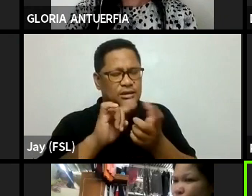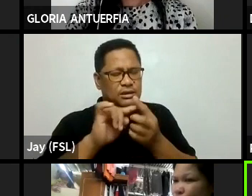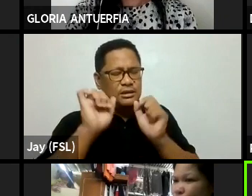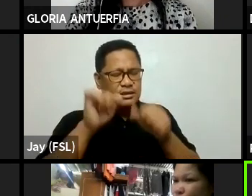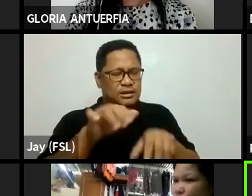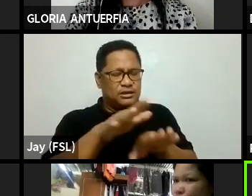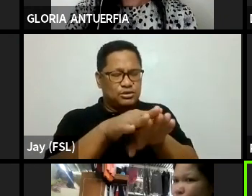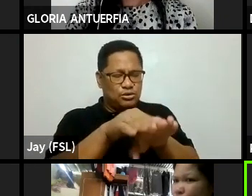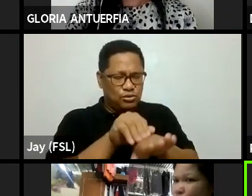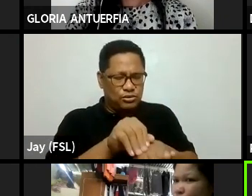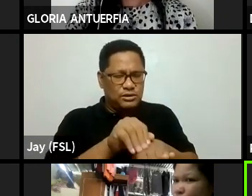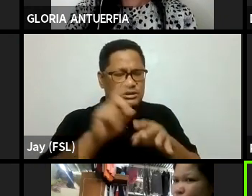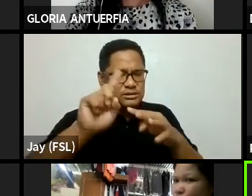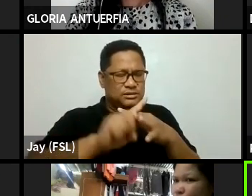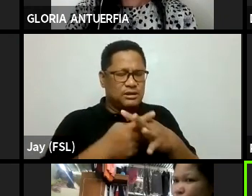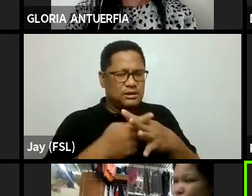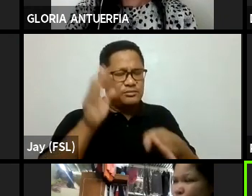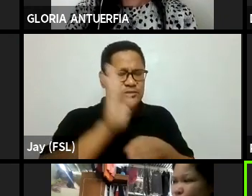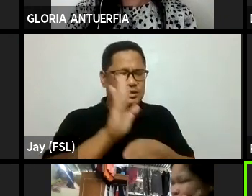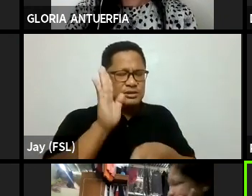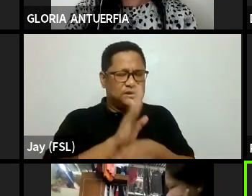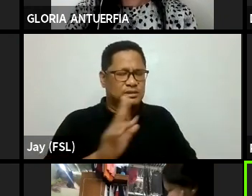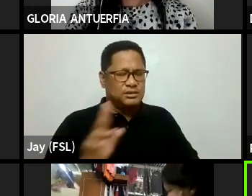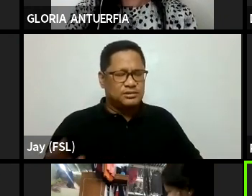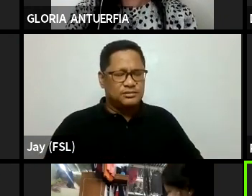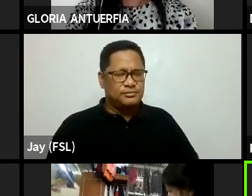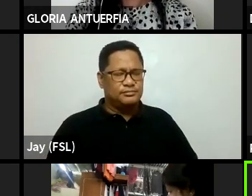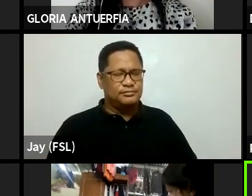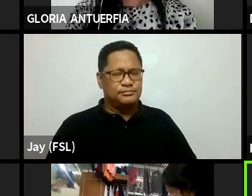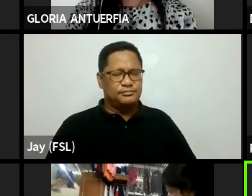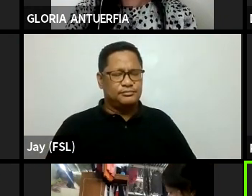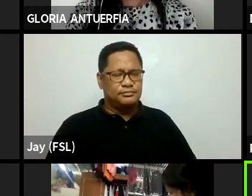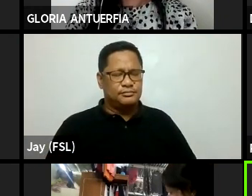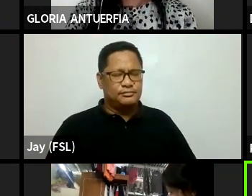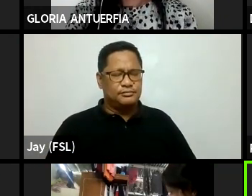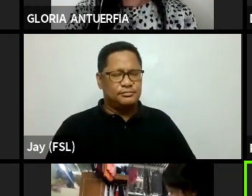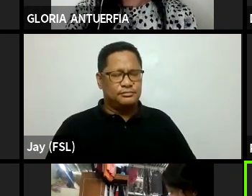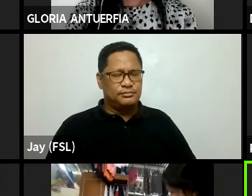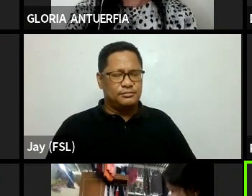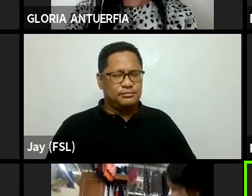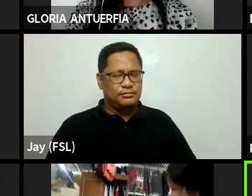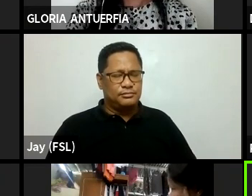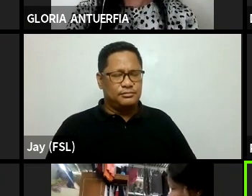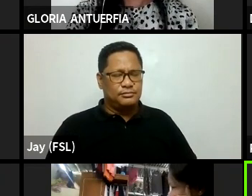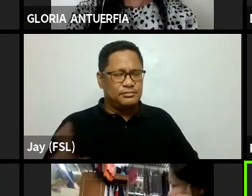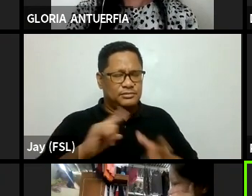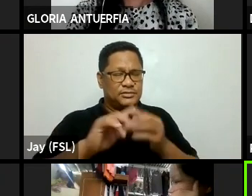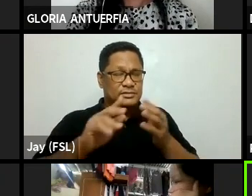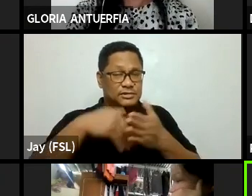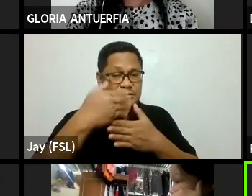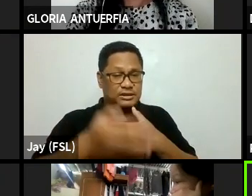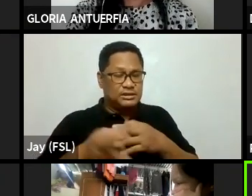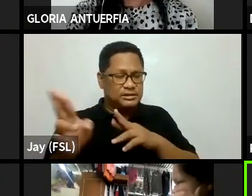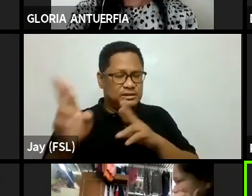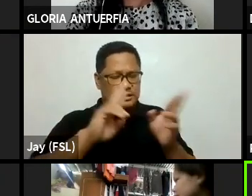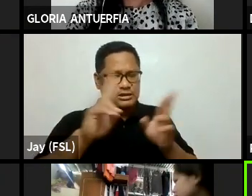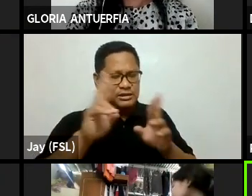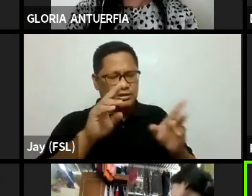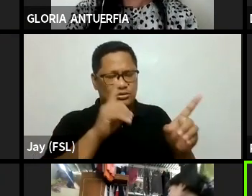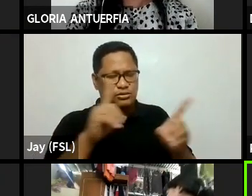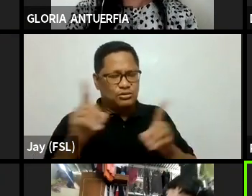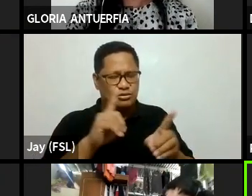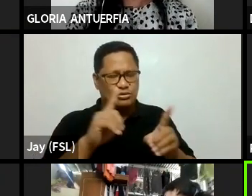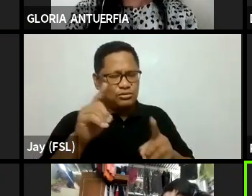your business. Okay? And then when you're ready with the business, you can think of leaving your